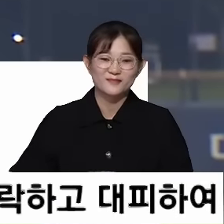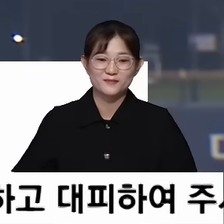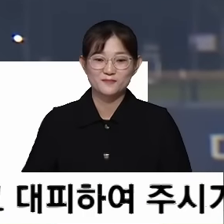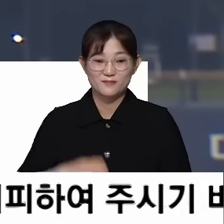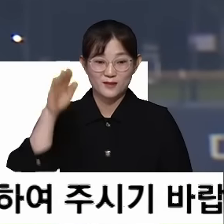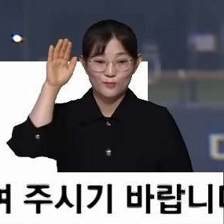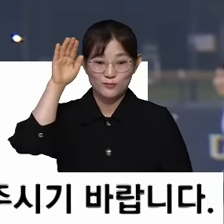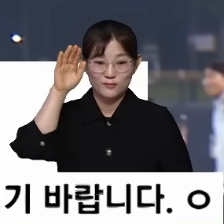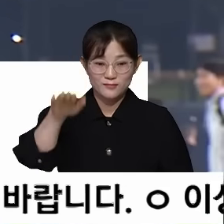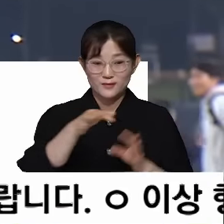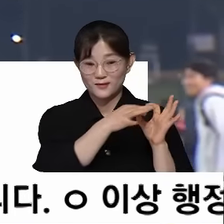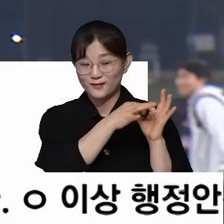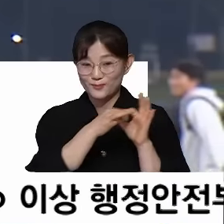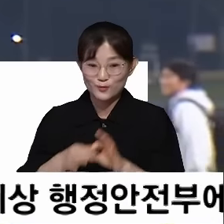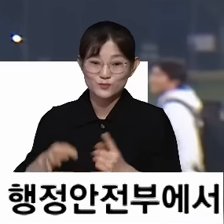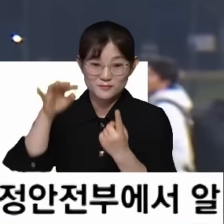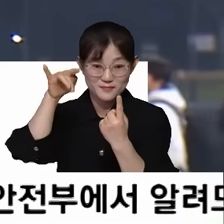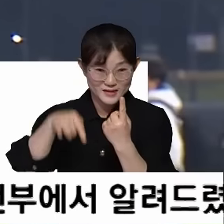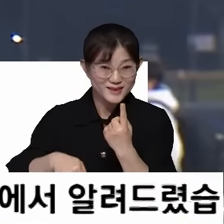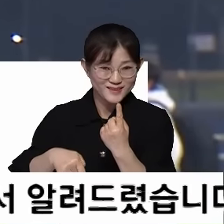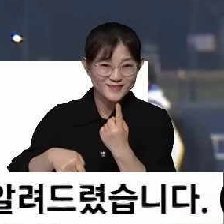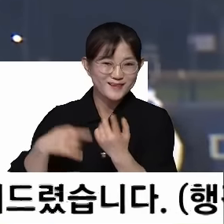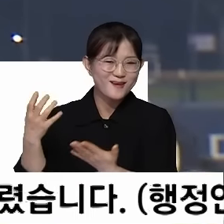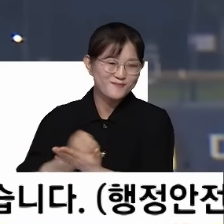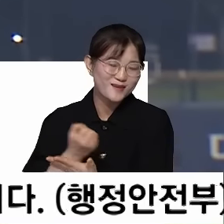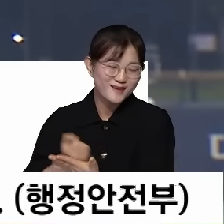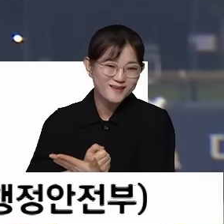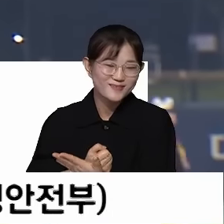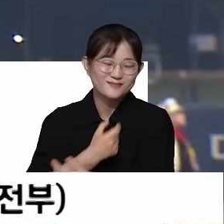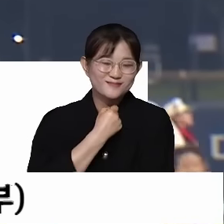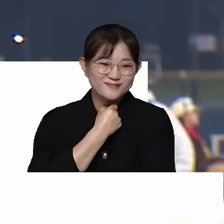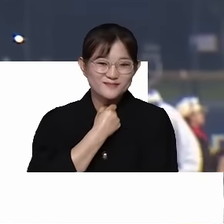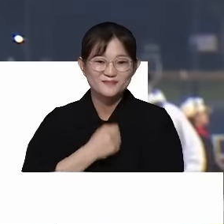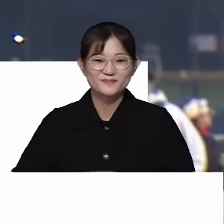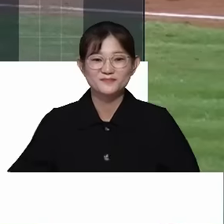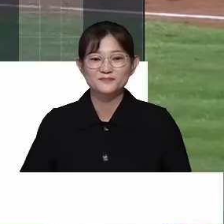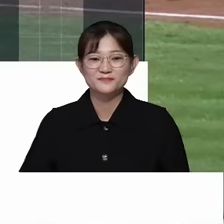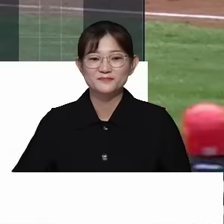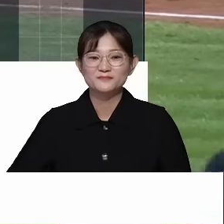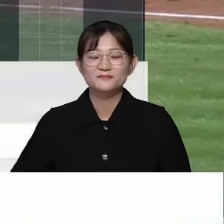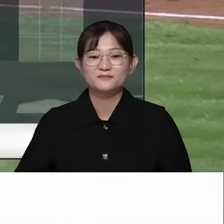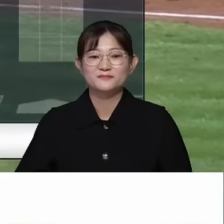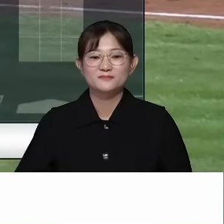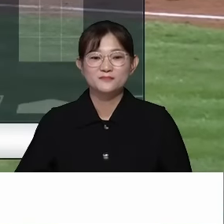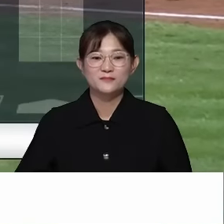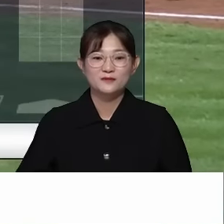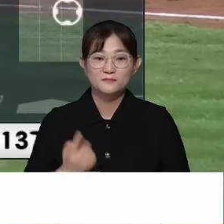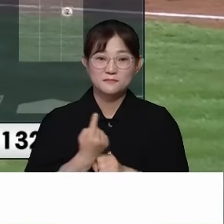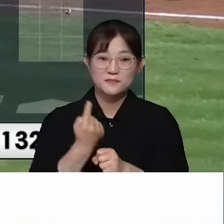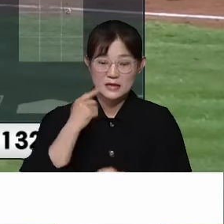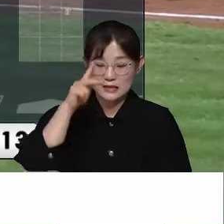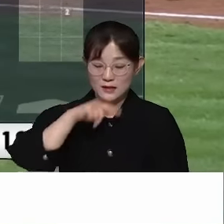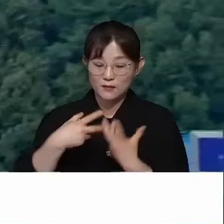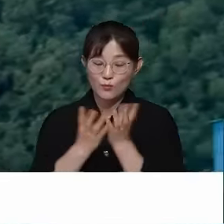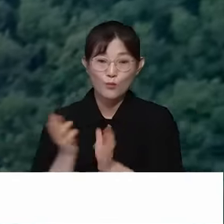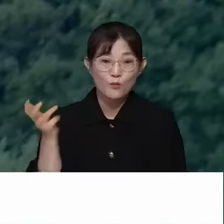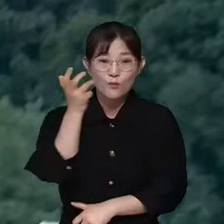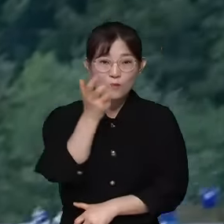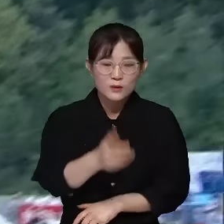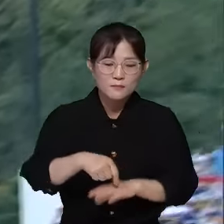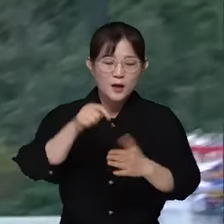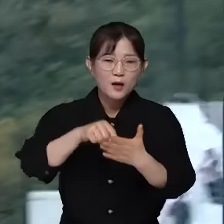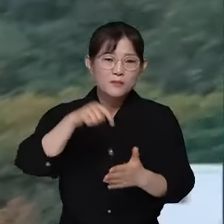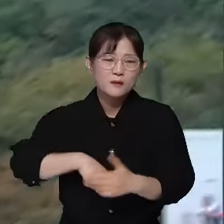앞으로도 계속 이렇게 우승하는 일이 많이 있게 제가 만들겠습니다. 지난해 기아로 이적 후